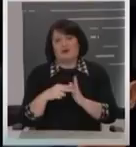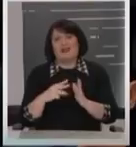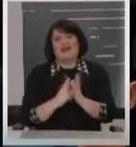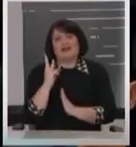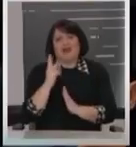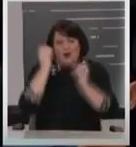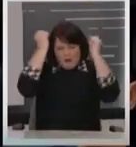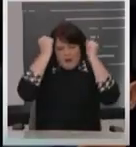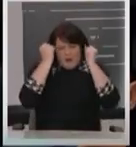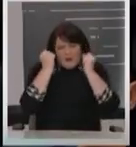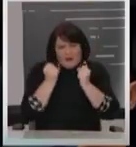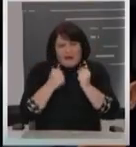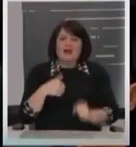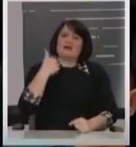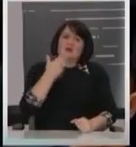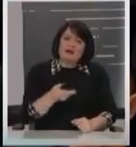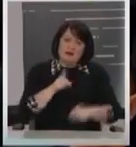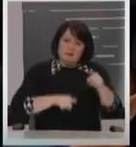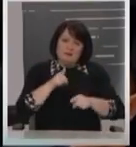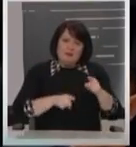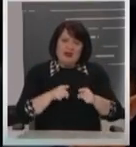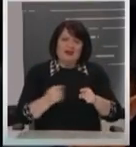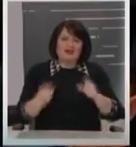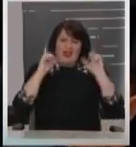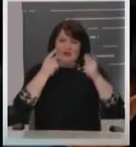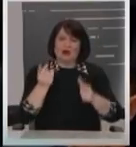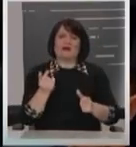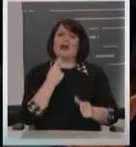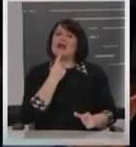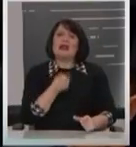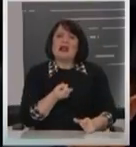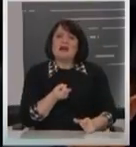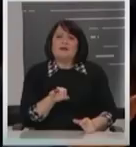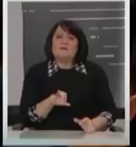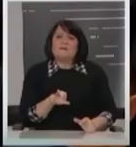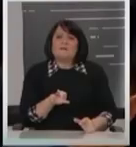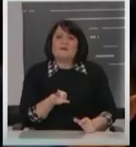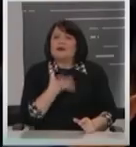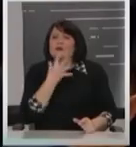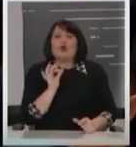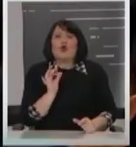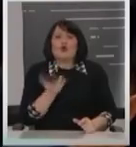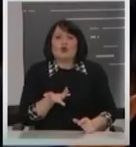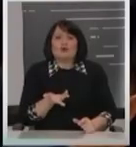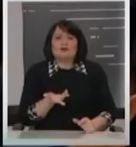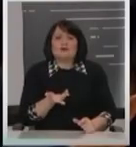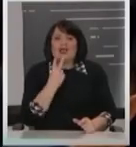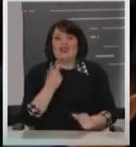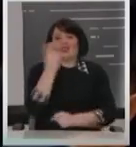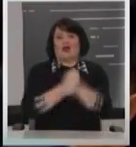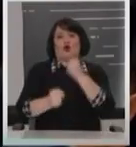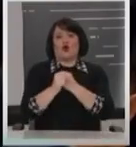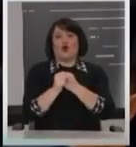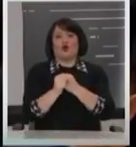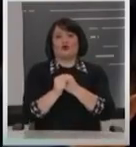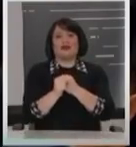2013. Και ύστερα έρχονται κάποιοι κύριοι της Νέας Δημοκρατίας και λένε γιατί ρίξαμε πριν 2 χρόνια,